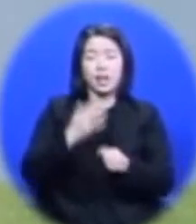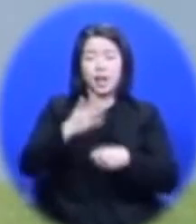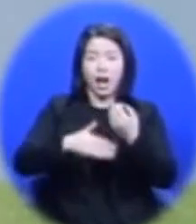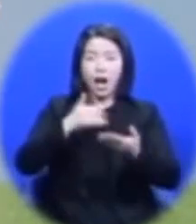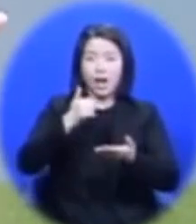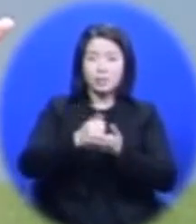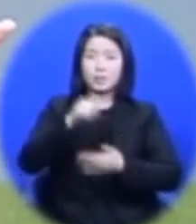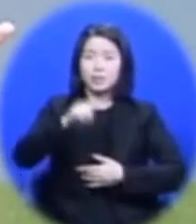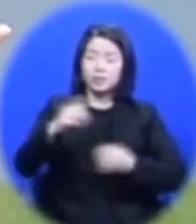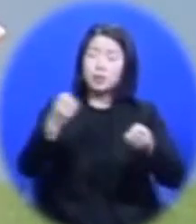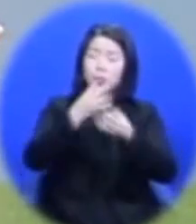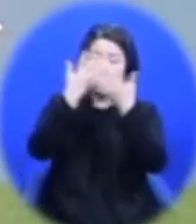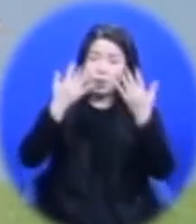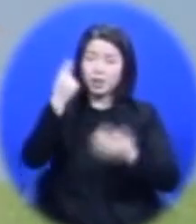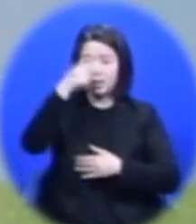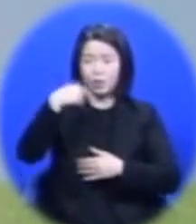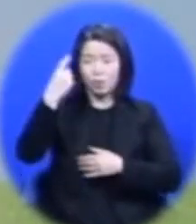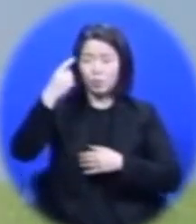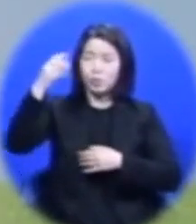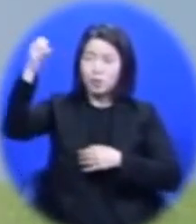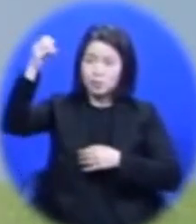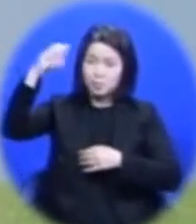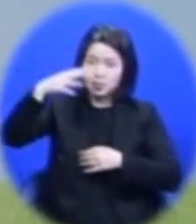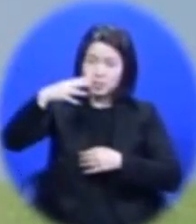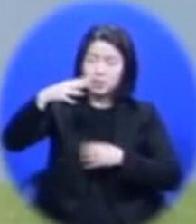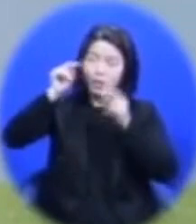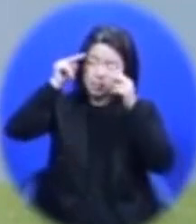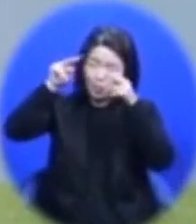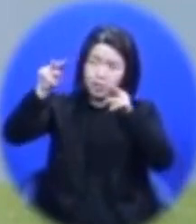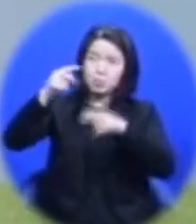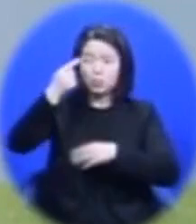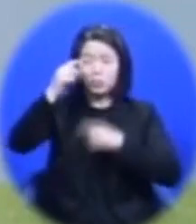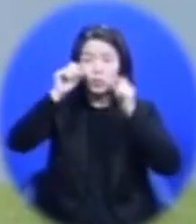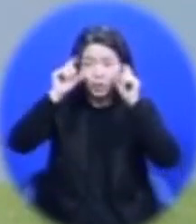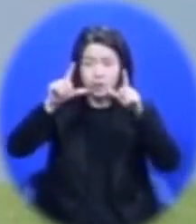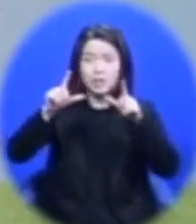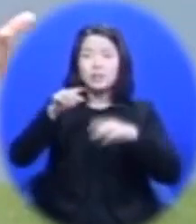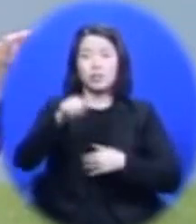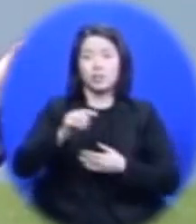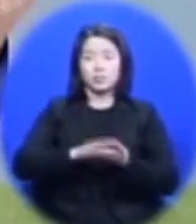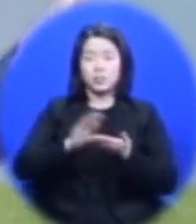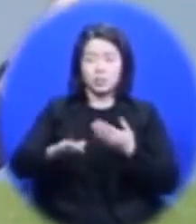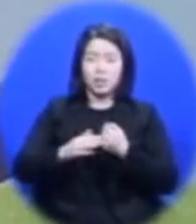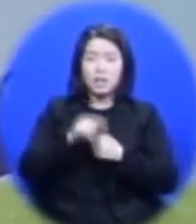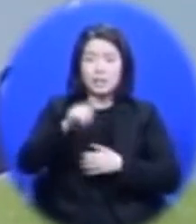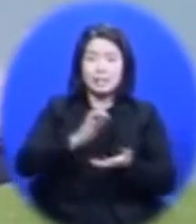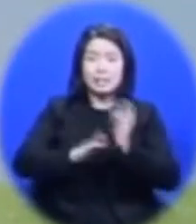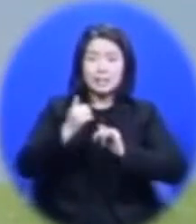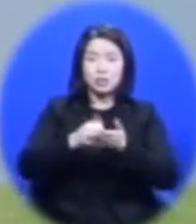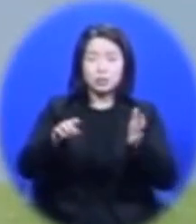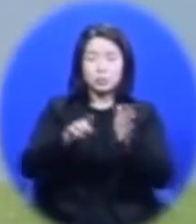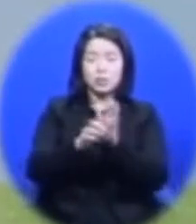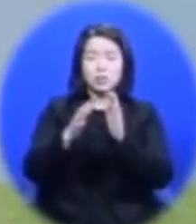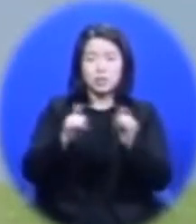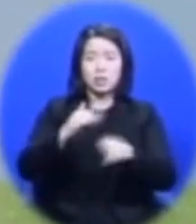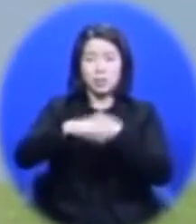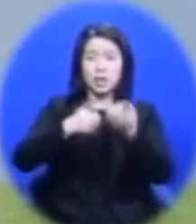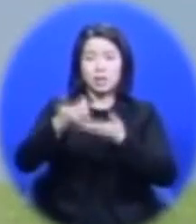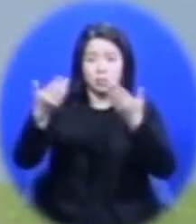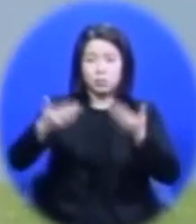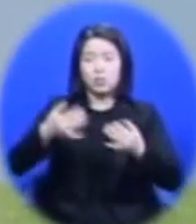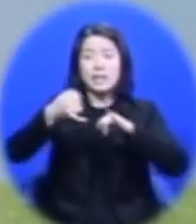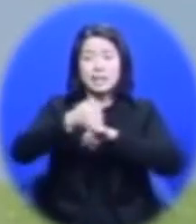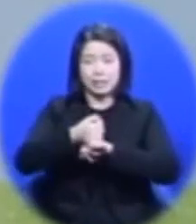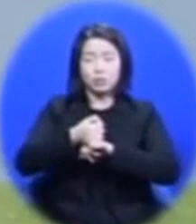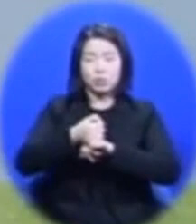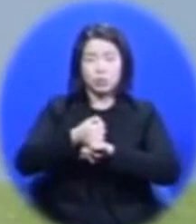하나님의 그 환한 얼굴빛을 바라보는 눈이 뜨이는 것입니다. 이건 예수 믿는 사람에게 하나님이 약속하신 축복이에요.